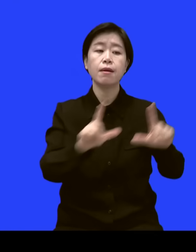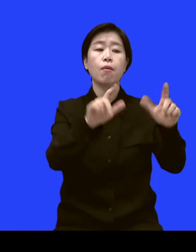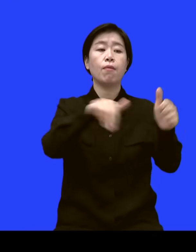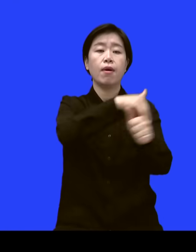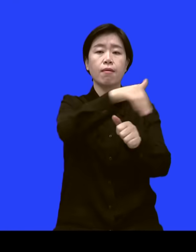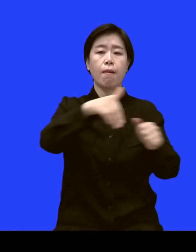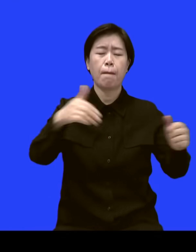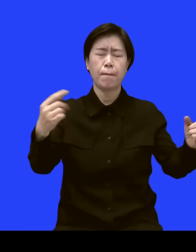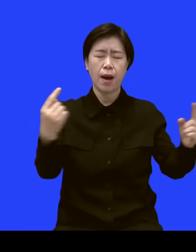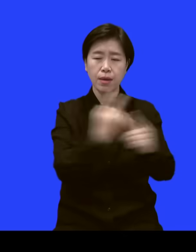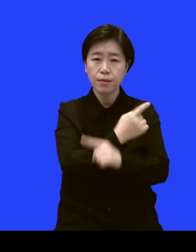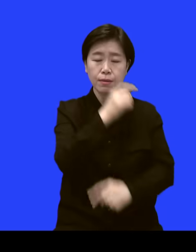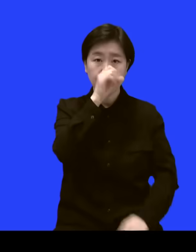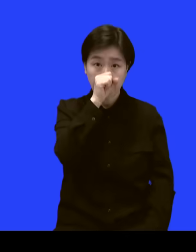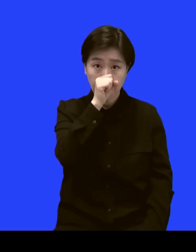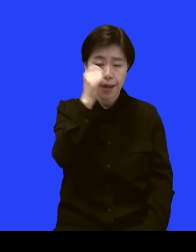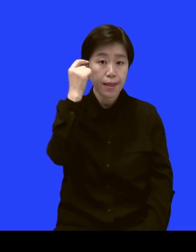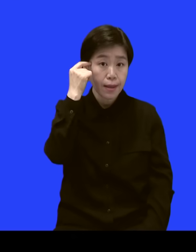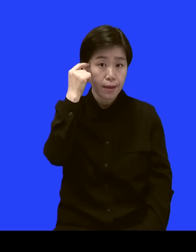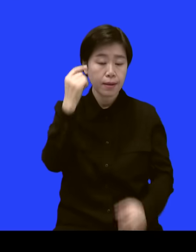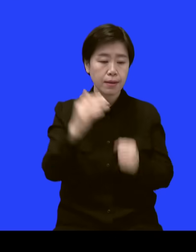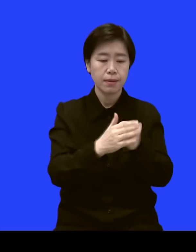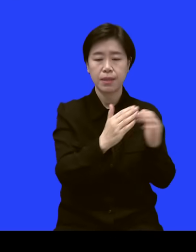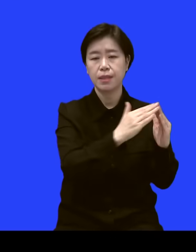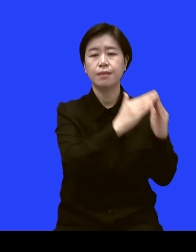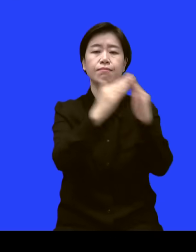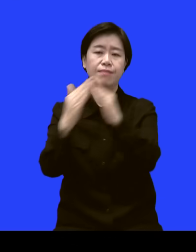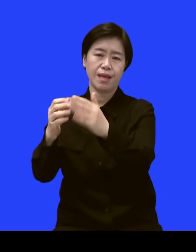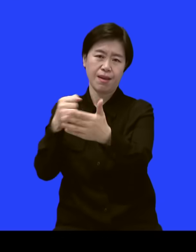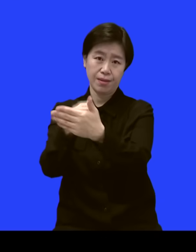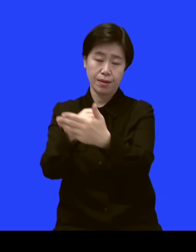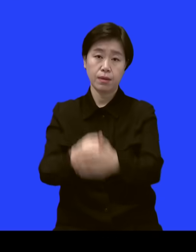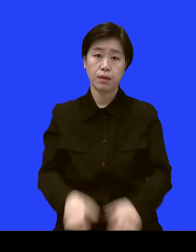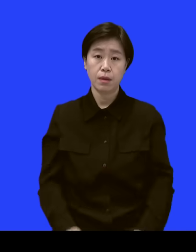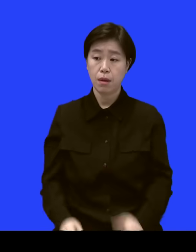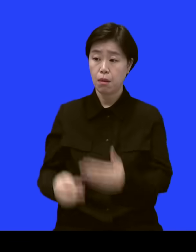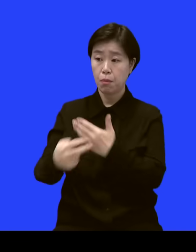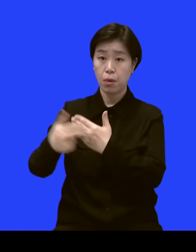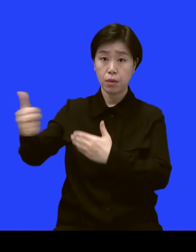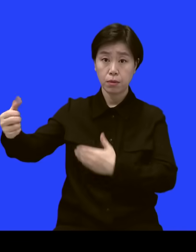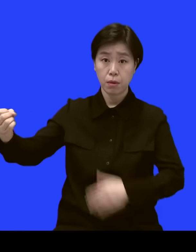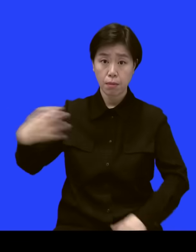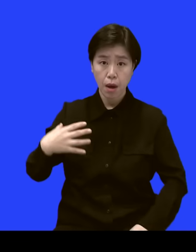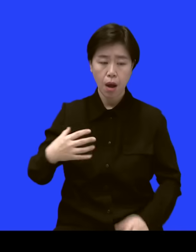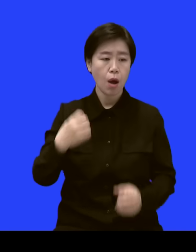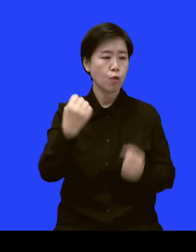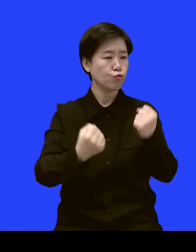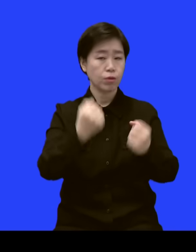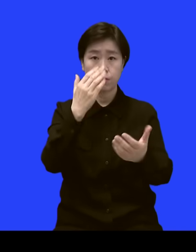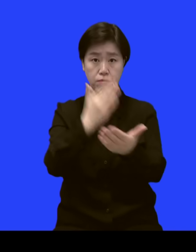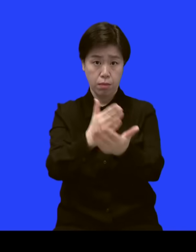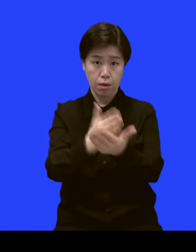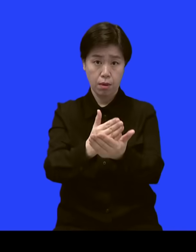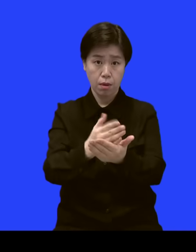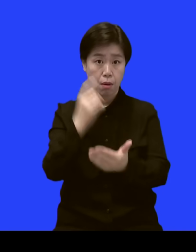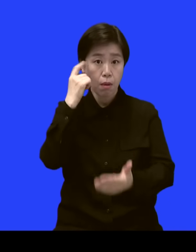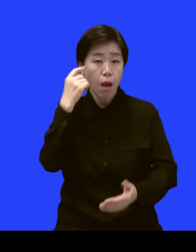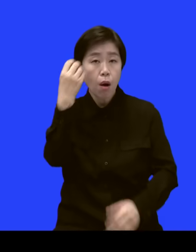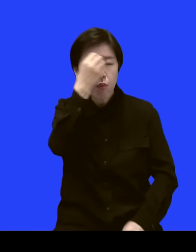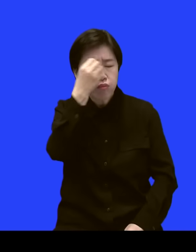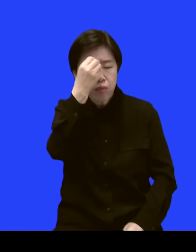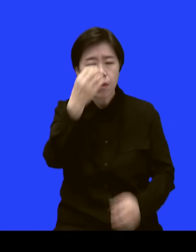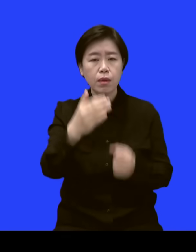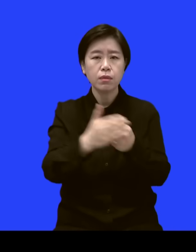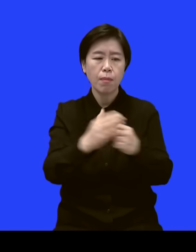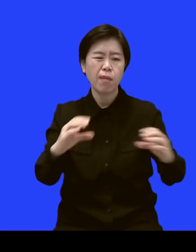바꿔보자. 네. 해서 이사를 결정을 했어요. 쉽지 않은 건데 네. 의사 선생님이 절대로 운전하지 말라고 그랬거든요. 어지러워서 안